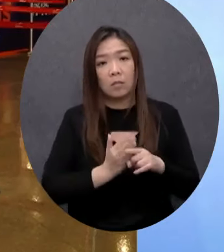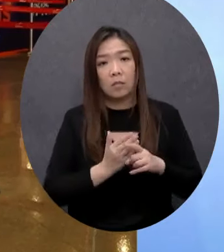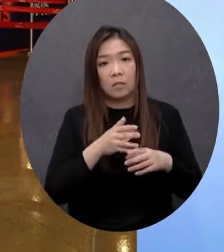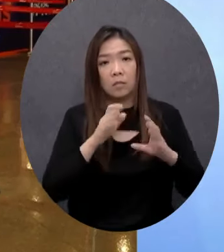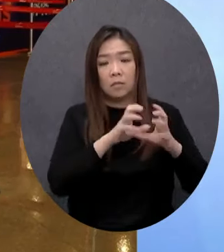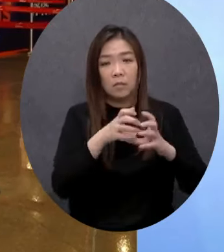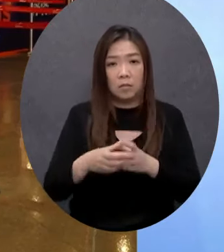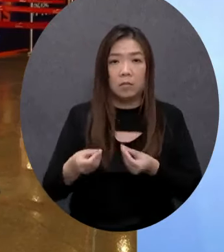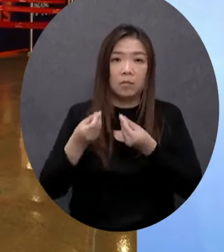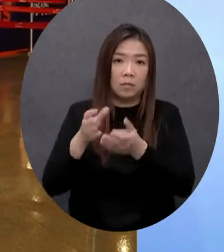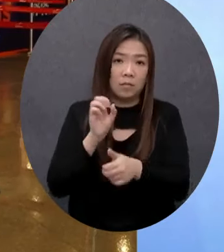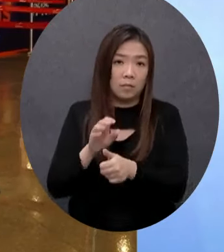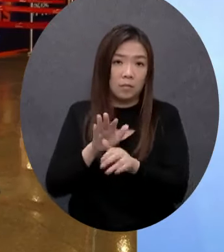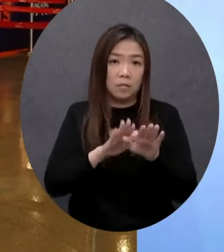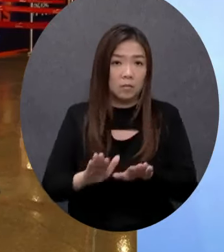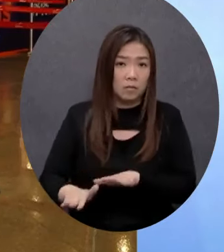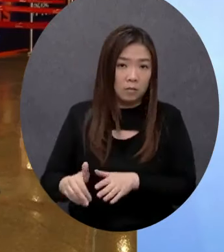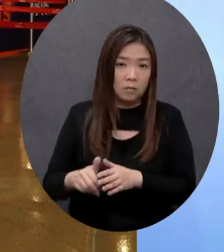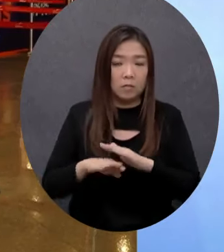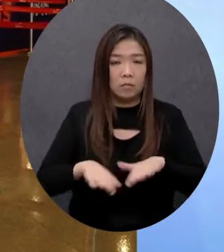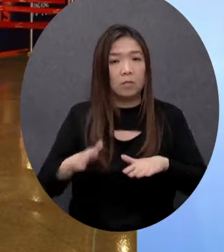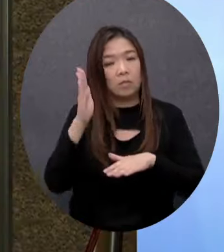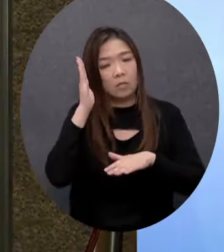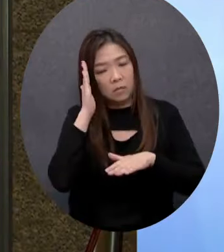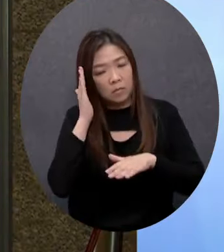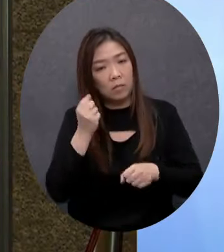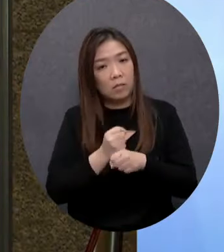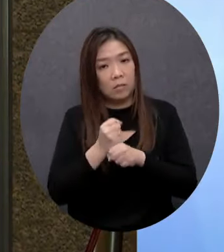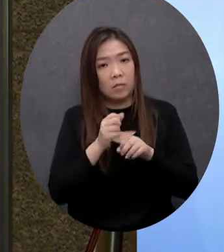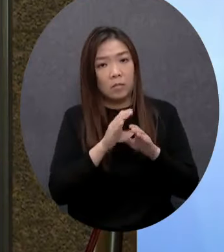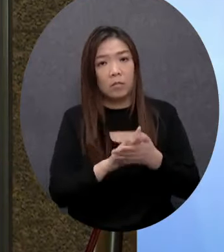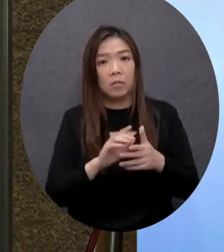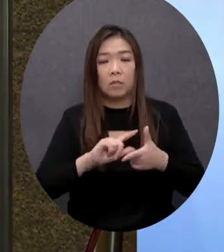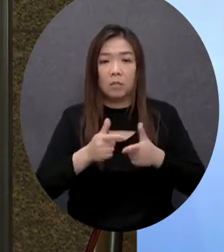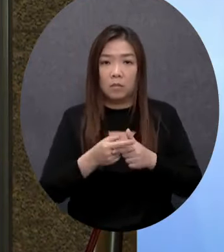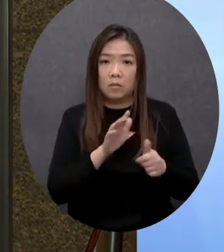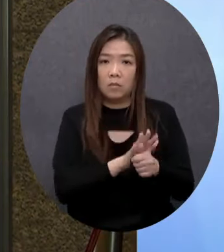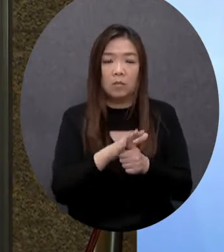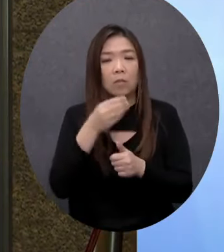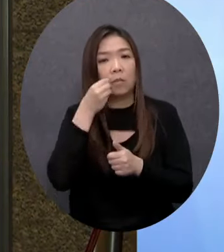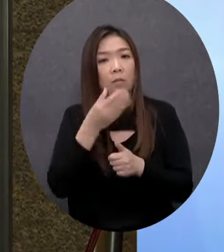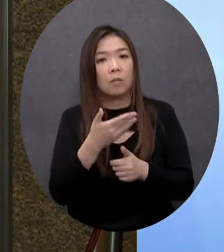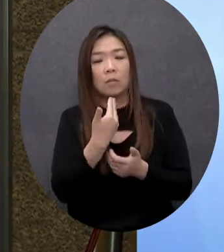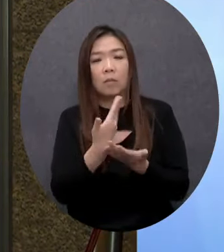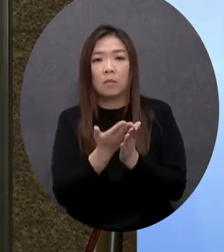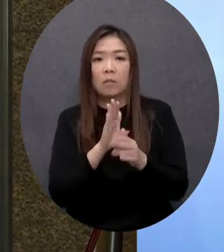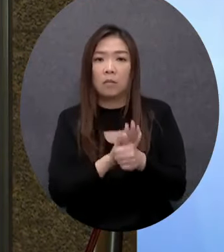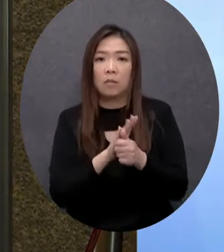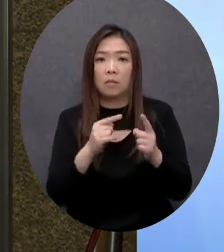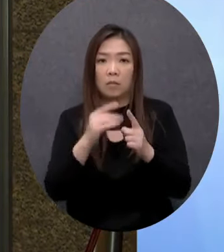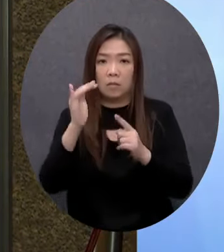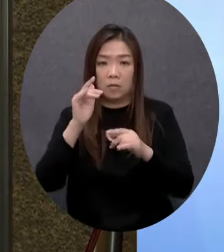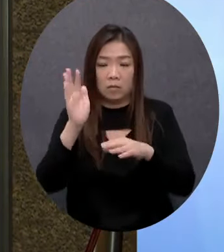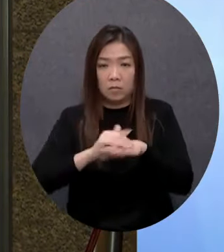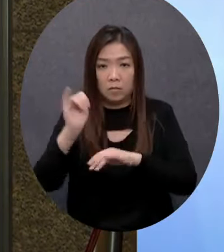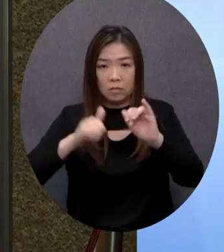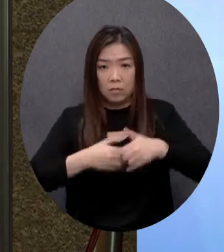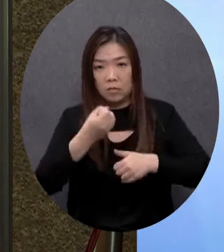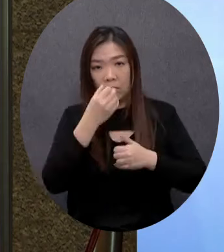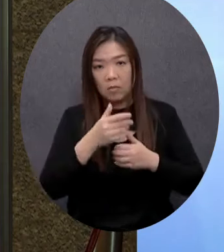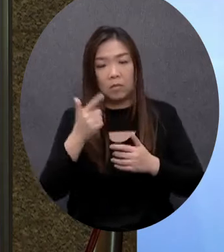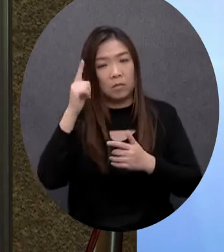會提供諮詢服務、安居就業方案或優惠，協助各地人才移居香港，盡快適應並留港發